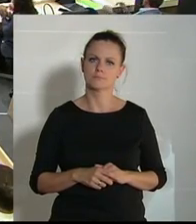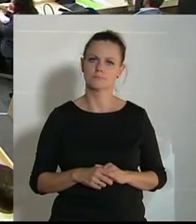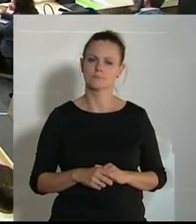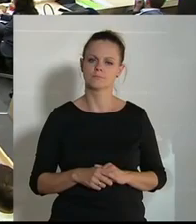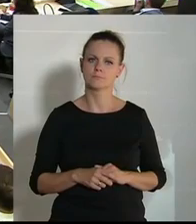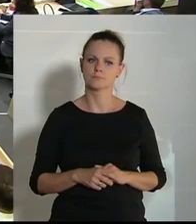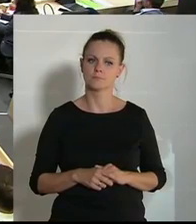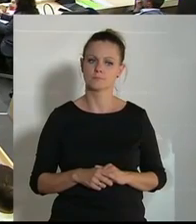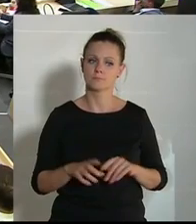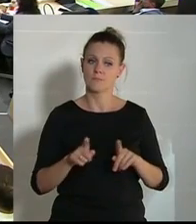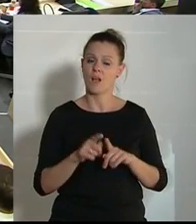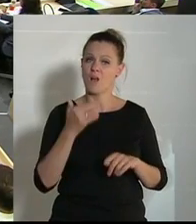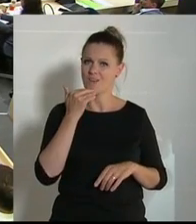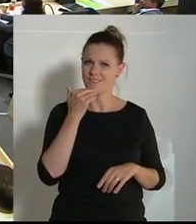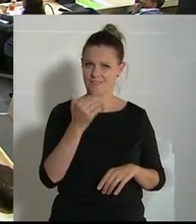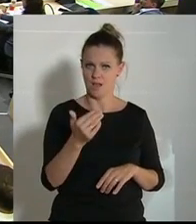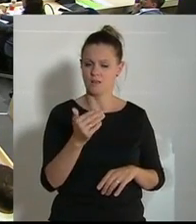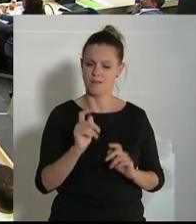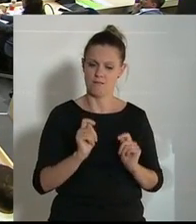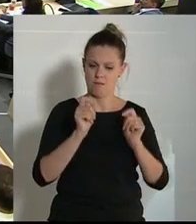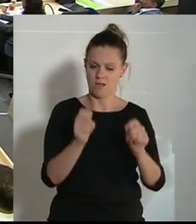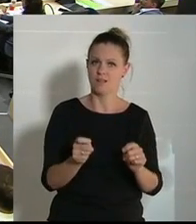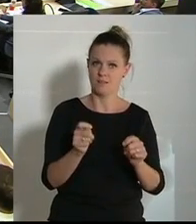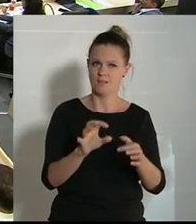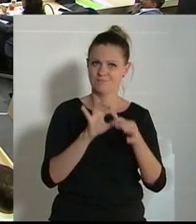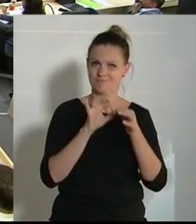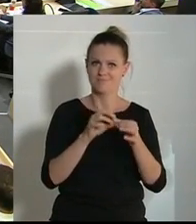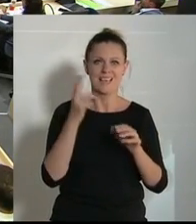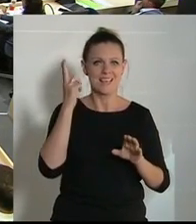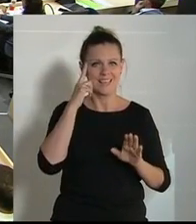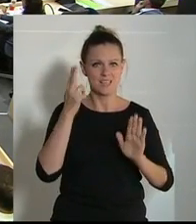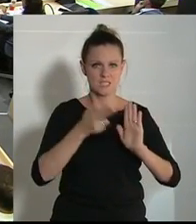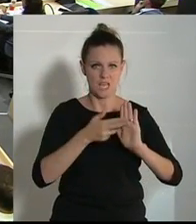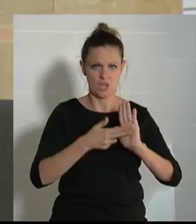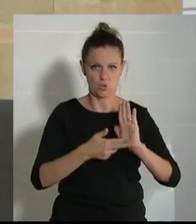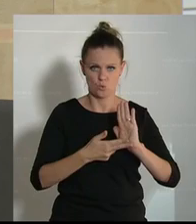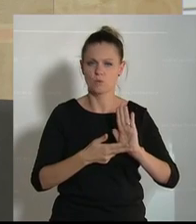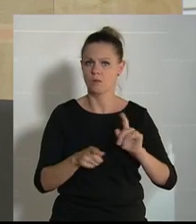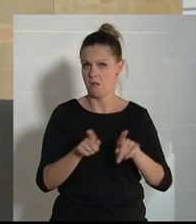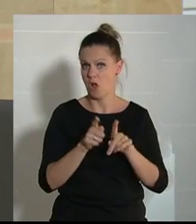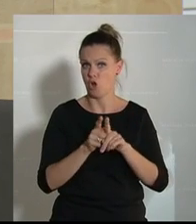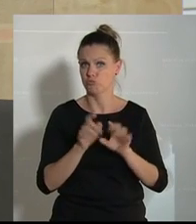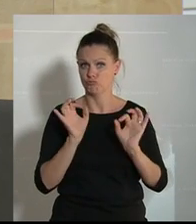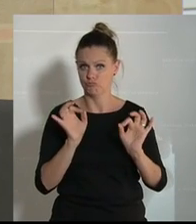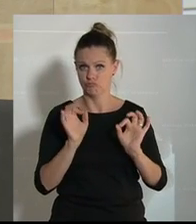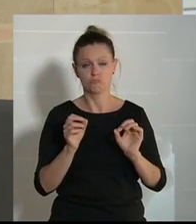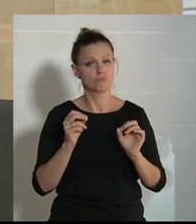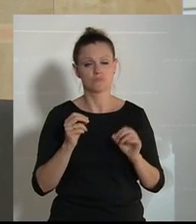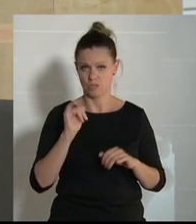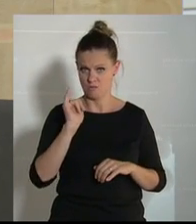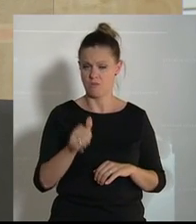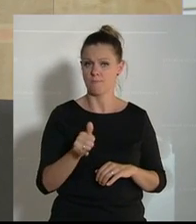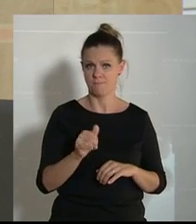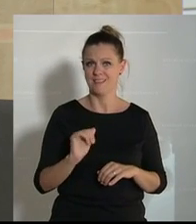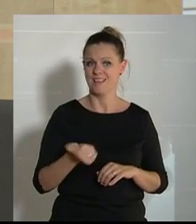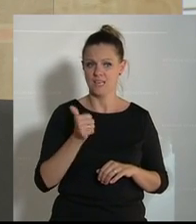Ich bedanke mich deswegen für diesen Antrag, der in Sachen Kennzeichnung eingebracht wurde. Kann nur zustimmen, dass das